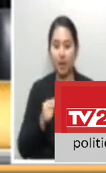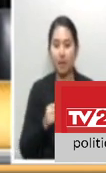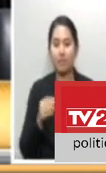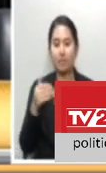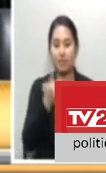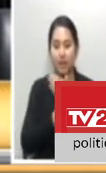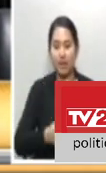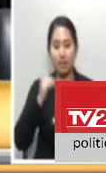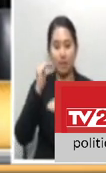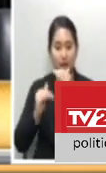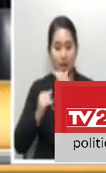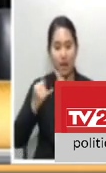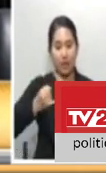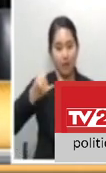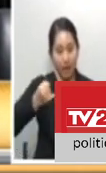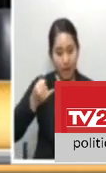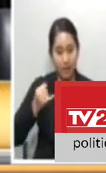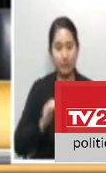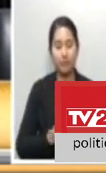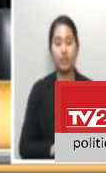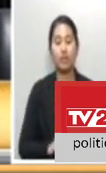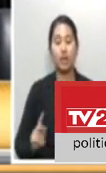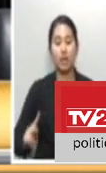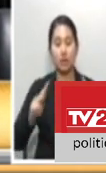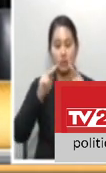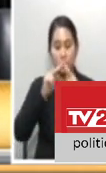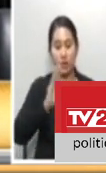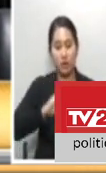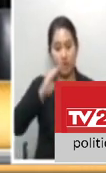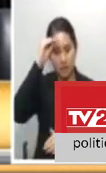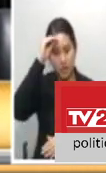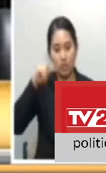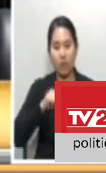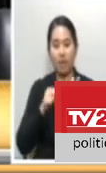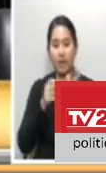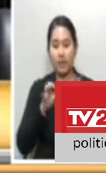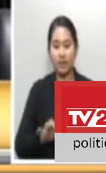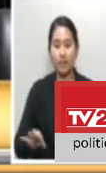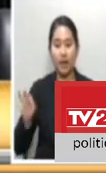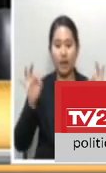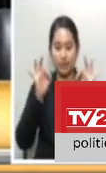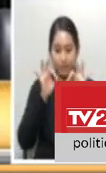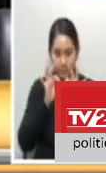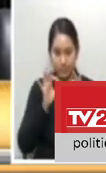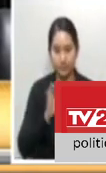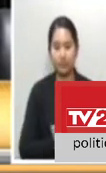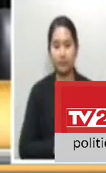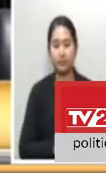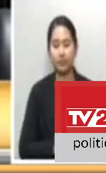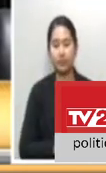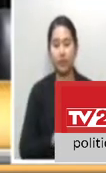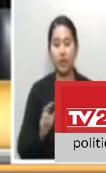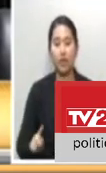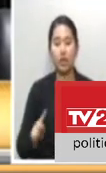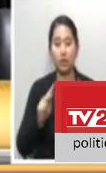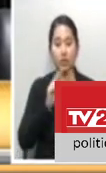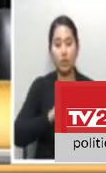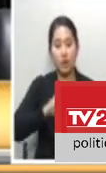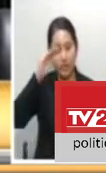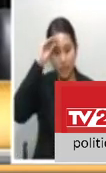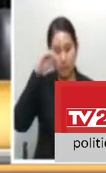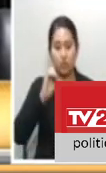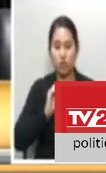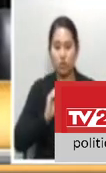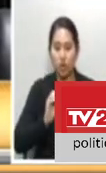ได้ง่ายขึ้นกระทรวงศึกษานั้นมีความสำคัญตรงที่ว่ากระทรวงศึกษาได้สอนคนให้อ่านออกเขียน